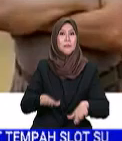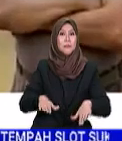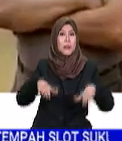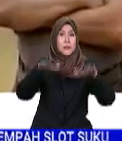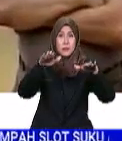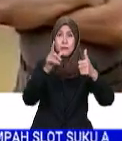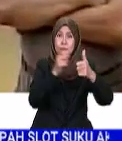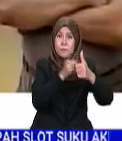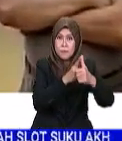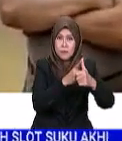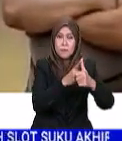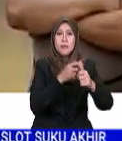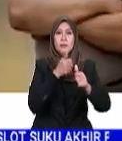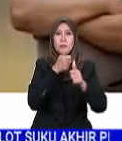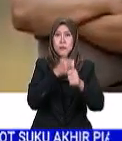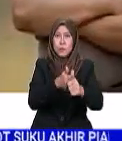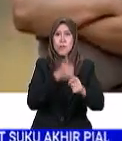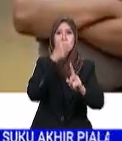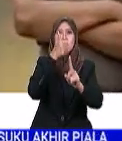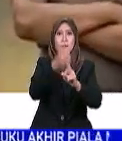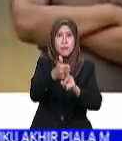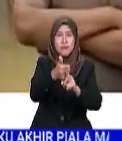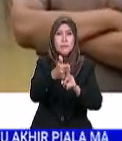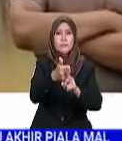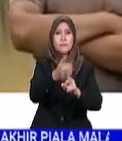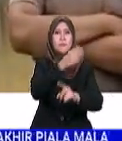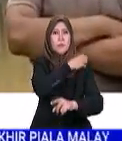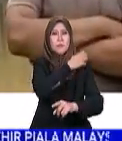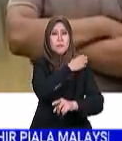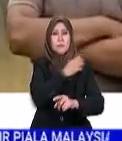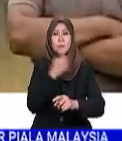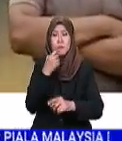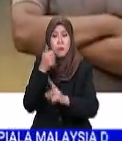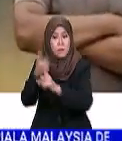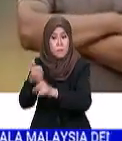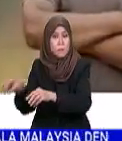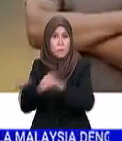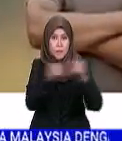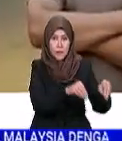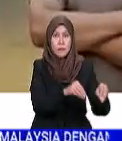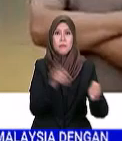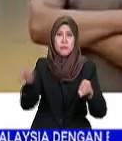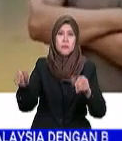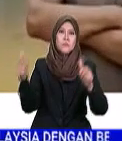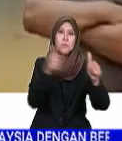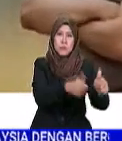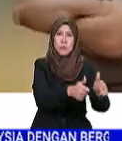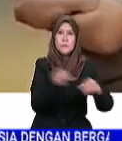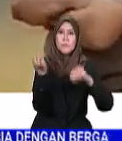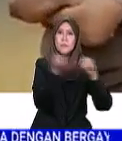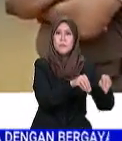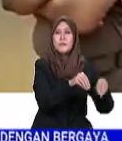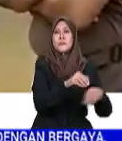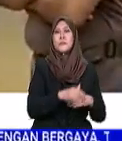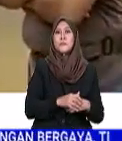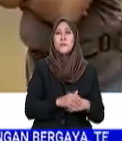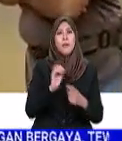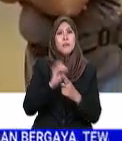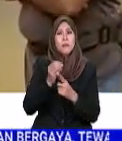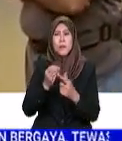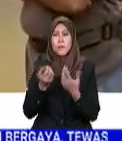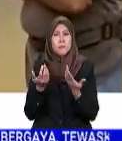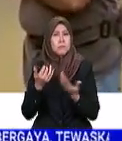pertama mematuhi arahan pihak kuasa, sekiranya diminta untuk berpindah, kita berpindah, dan seterusnya menghubungi